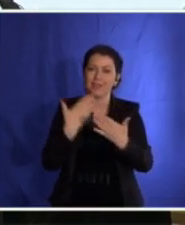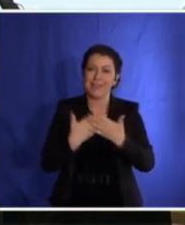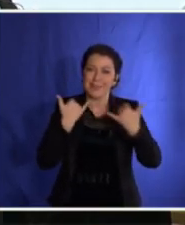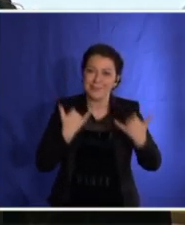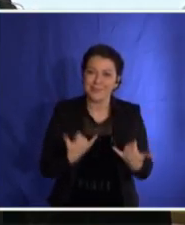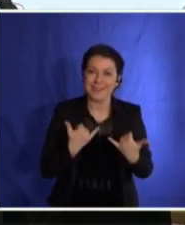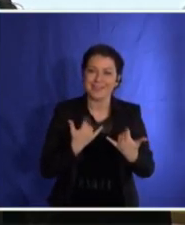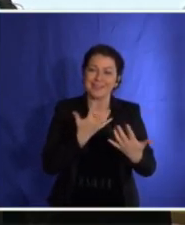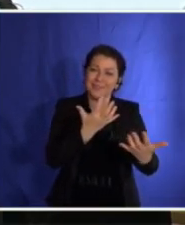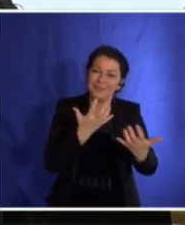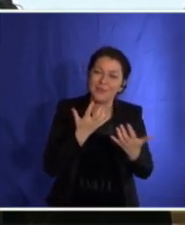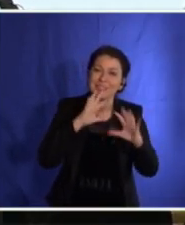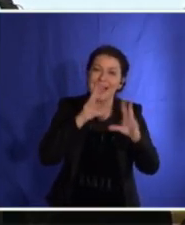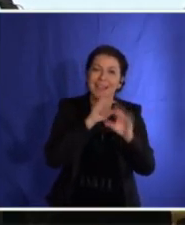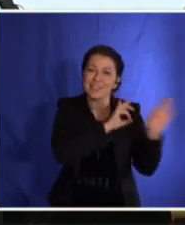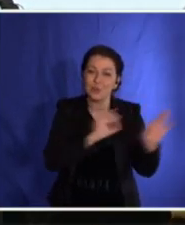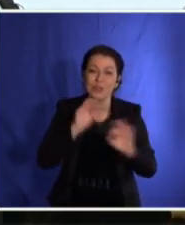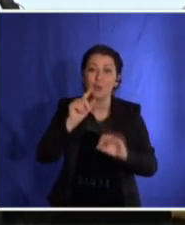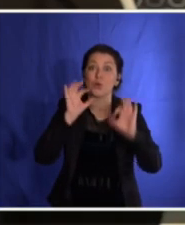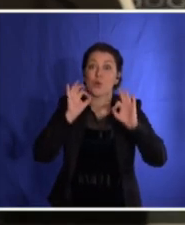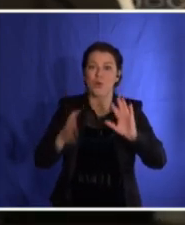vor allem auch natürlich ein gutes Ergebnis.